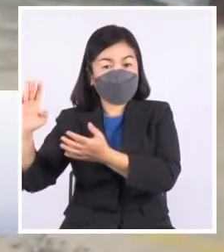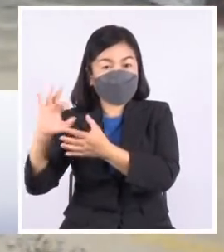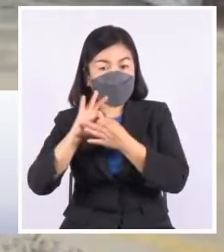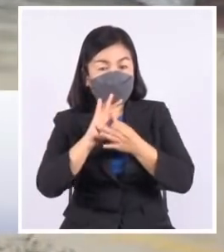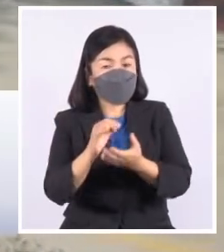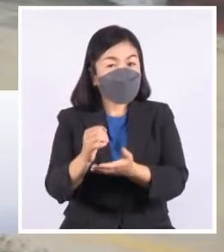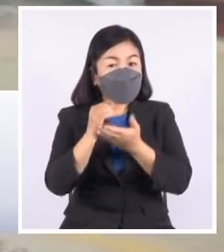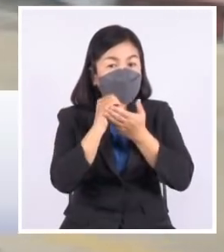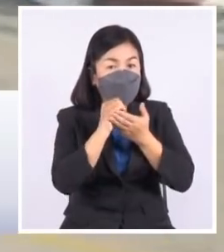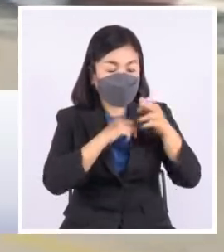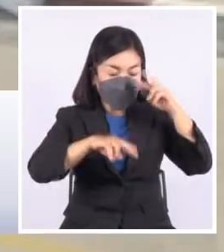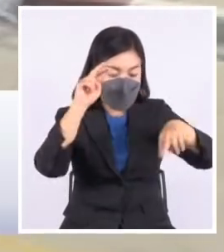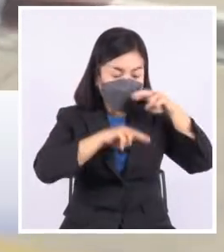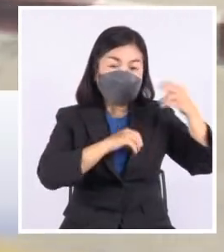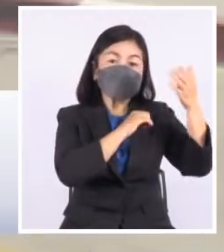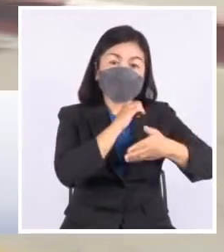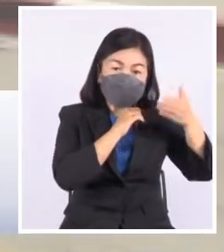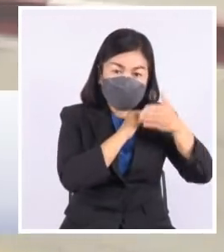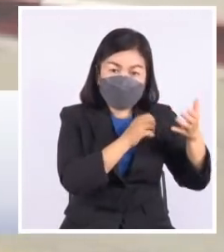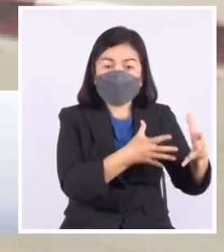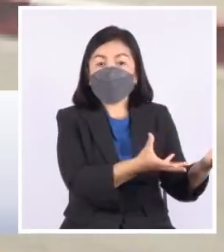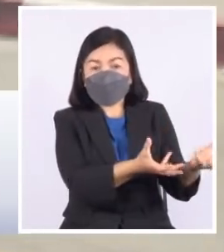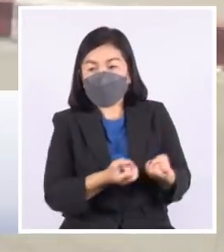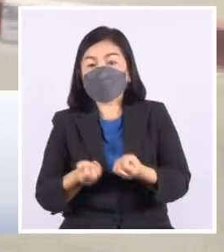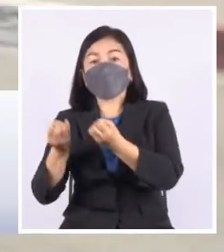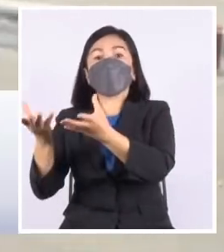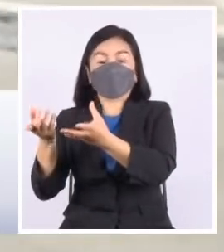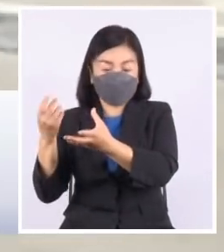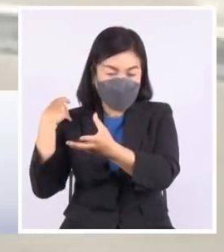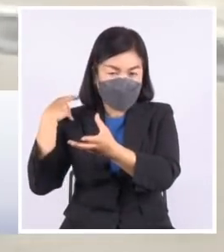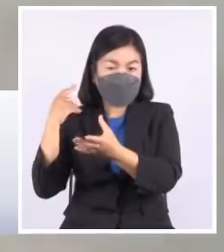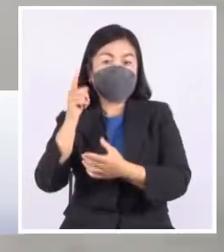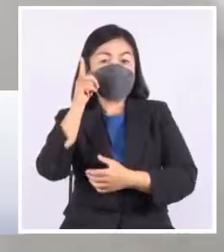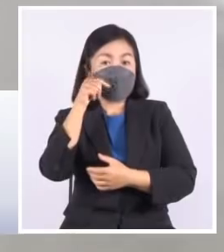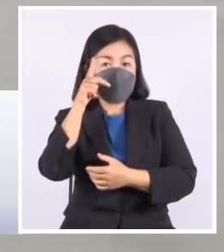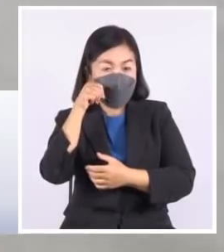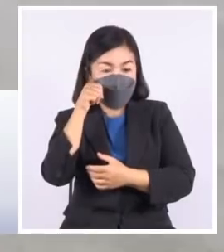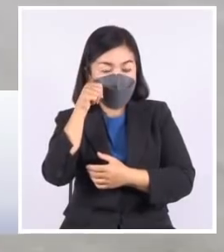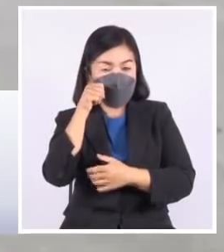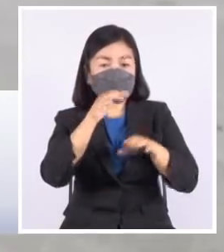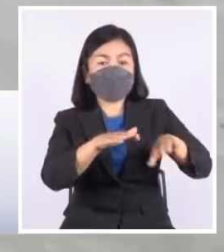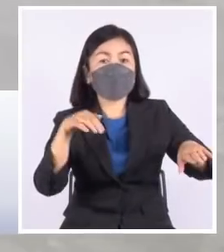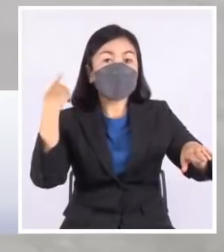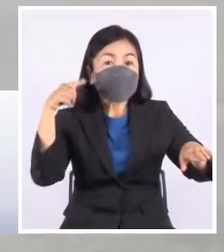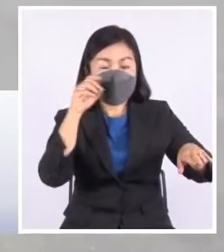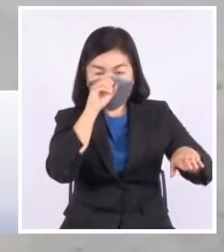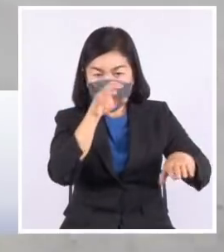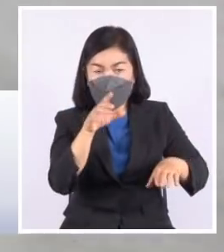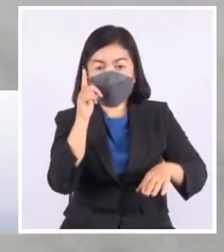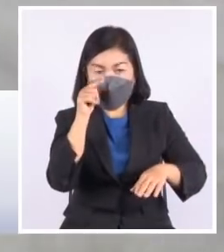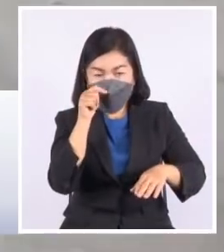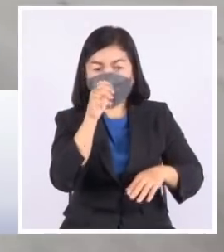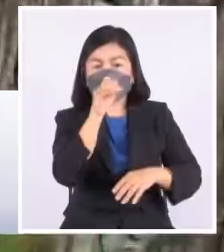นะฮะพุทธมณฑลเนี่ยมาเอาตัวไปบำบัดซะหน่อยว่าอย่างนั้นเถอะแม่ของนางสาวเอเนี่ยนะครับเล่าให้ฟังบ